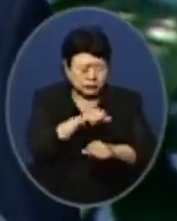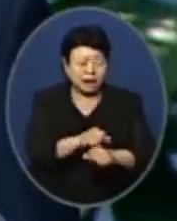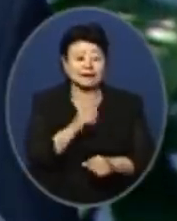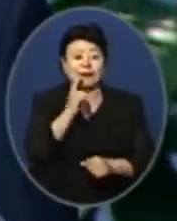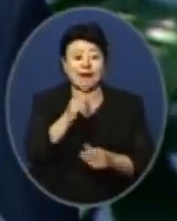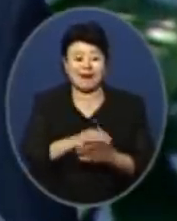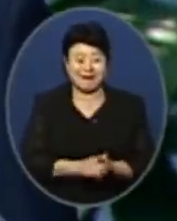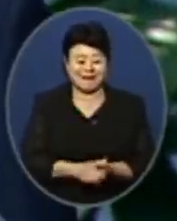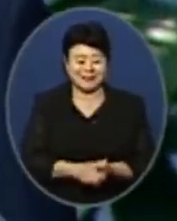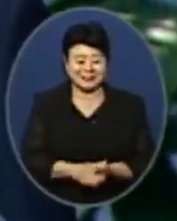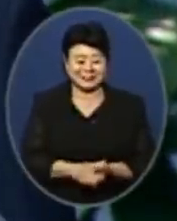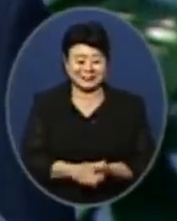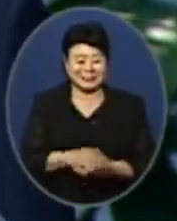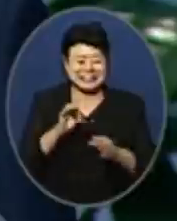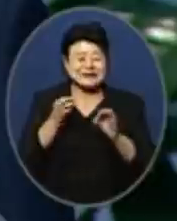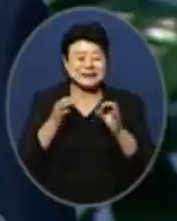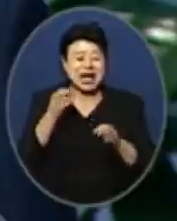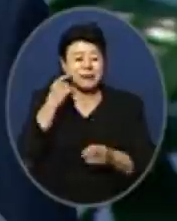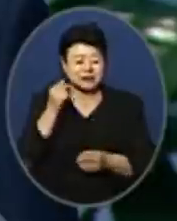잘했어요.